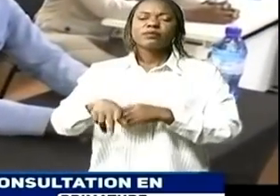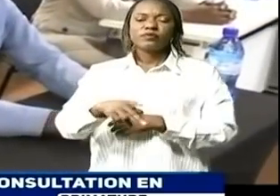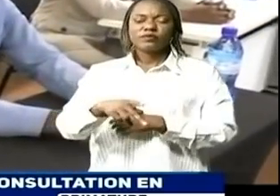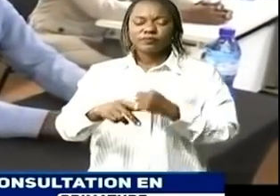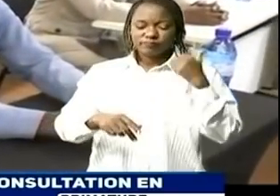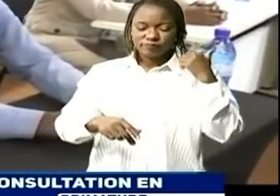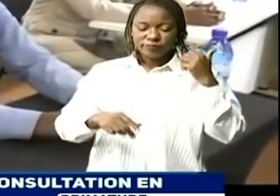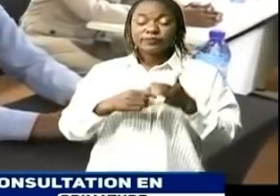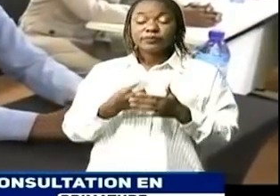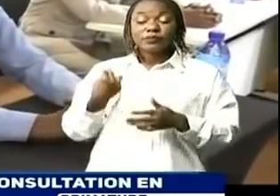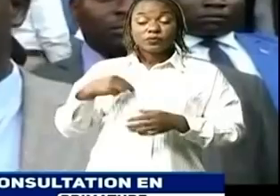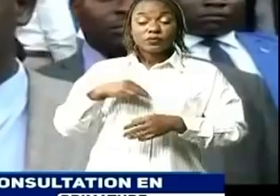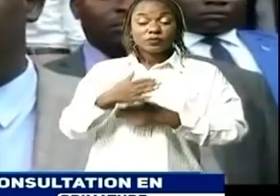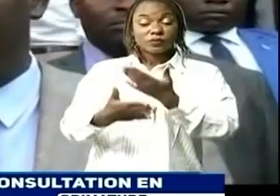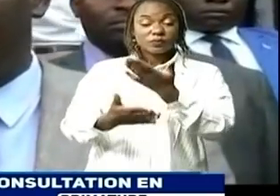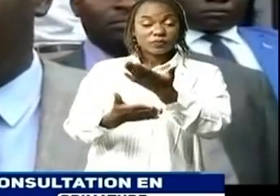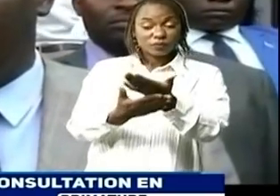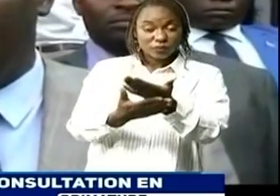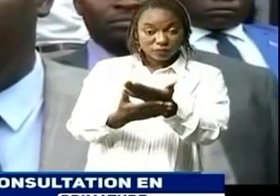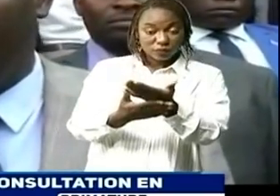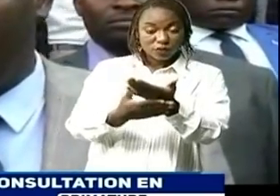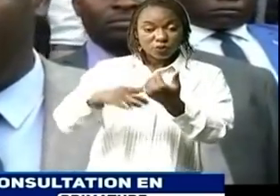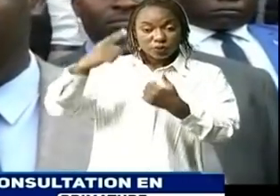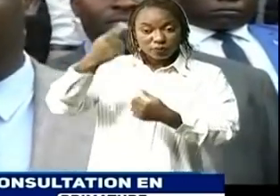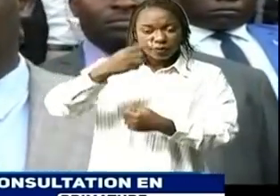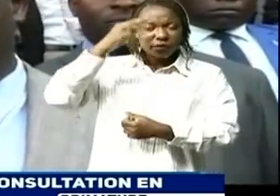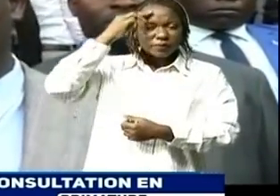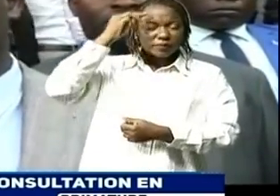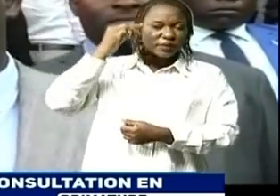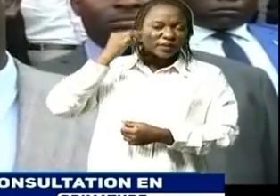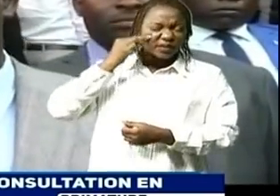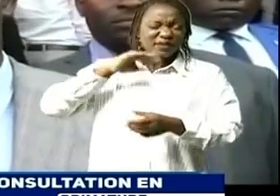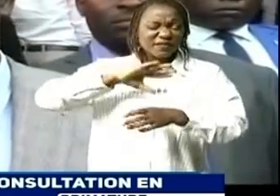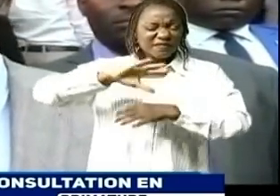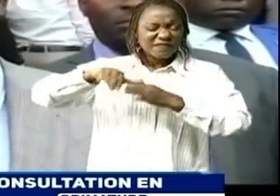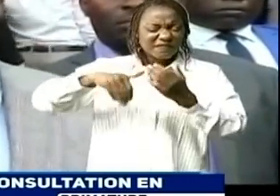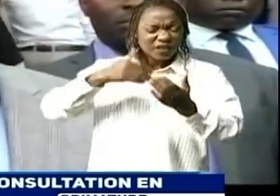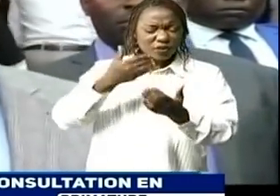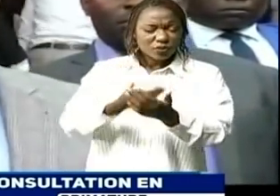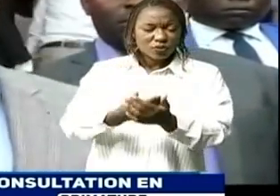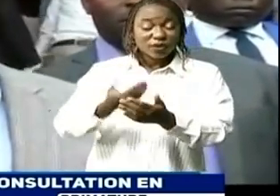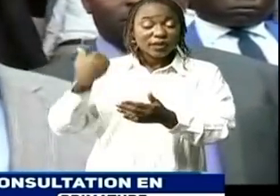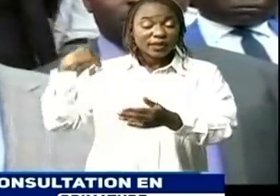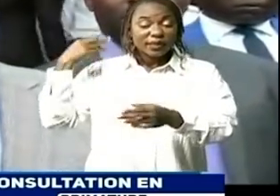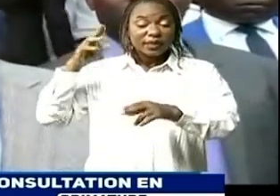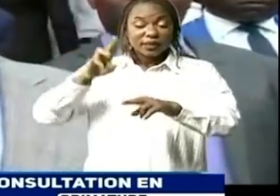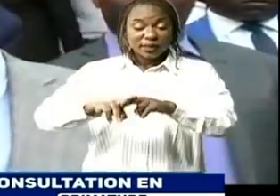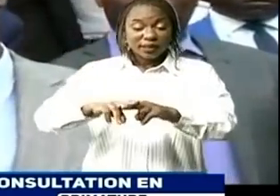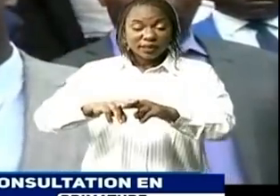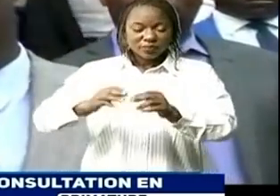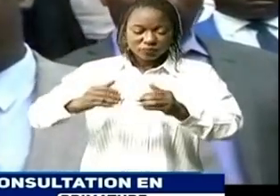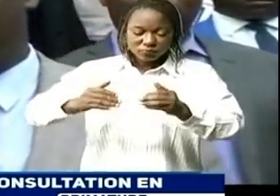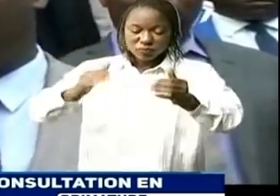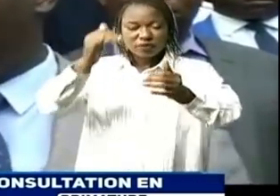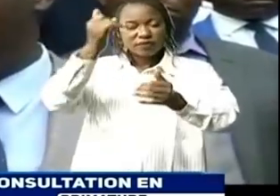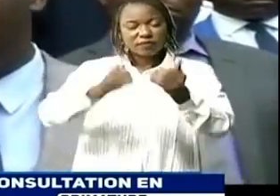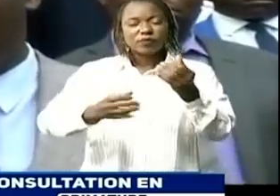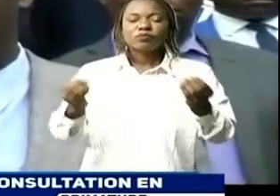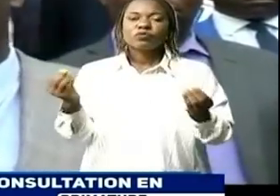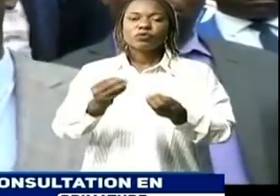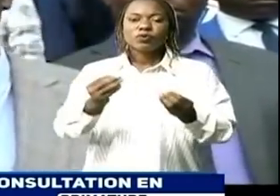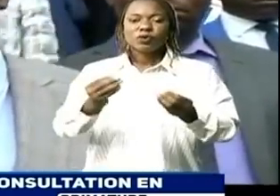Nous avons demandé au Premier ministre de pouvoir tout faire, que l'état de siège aille vers la fin. Pourquoi ? Parce que